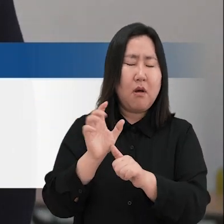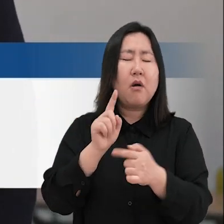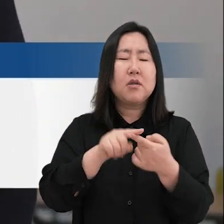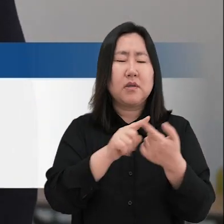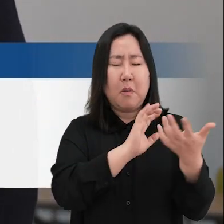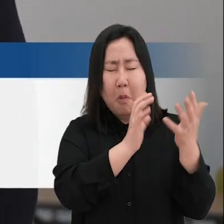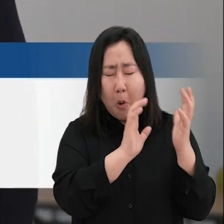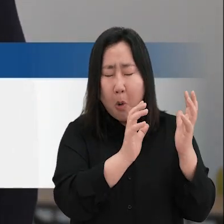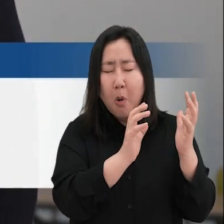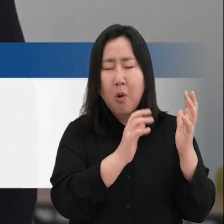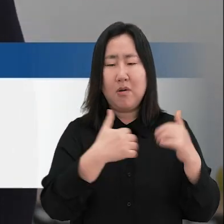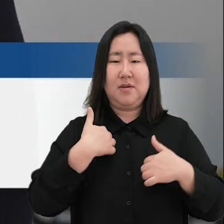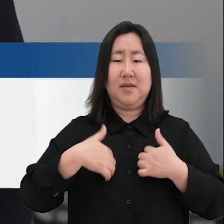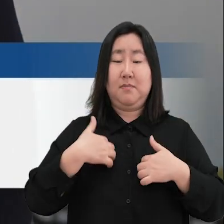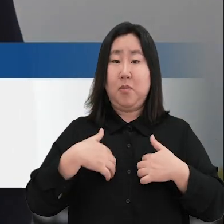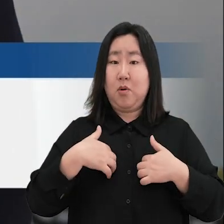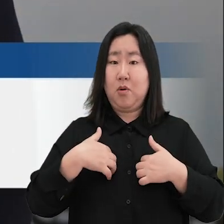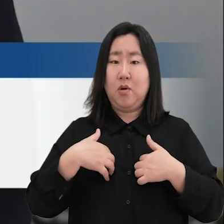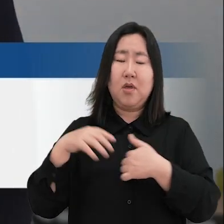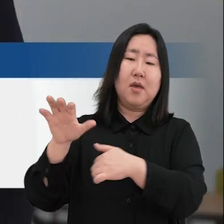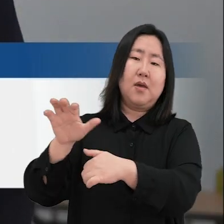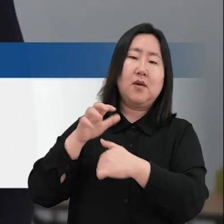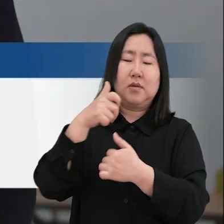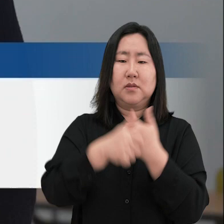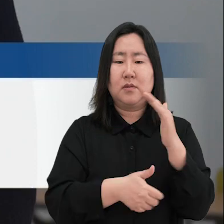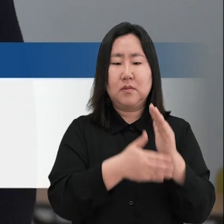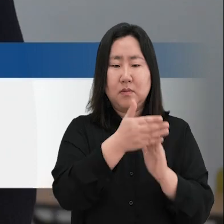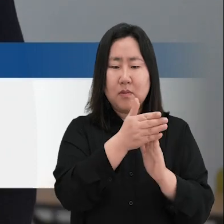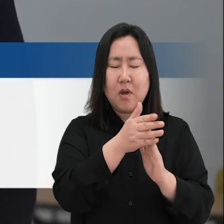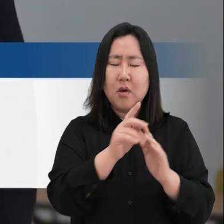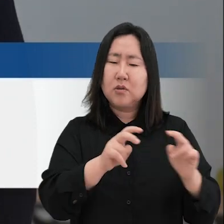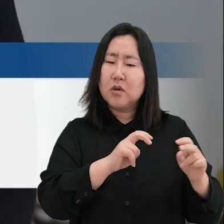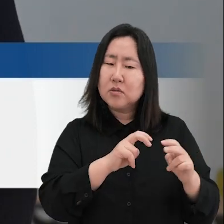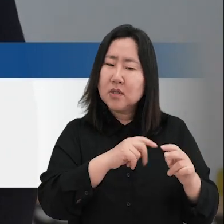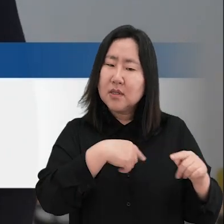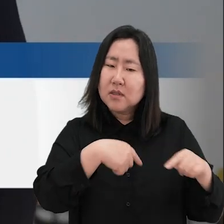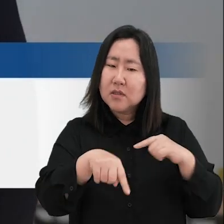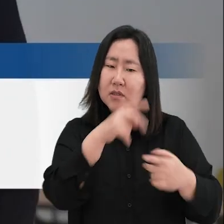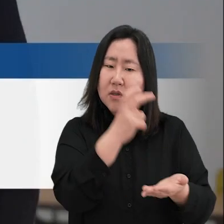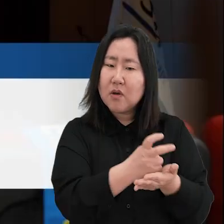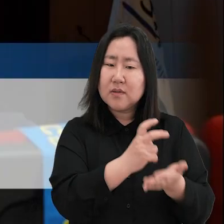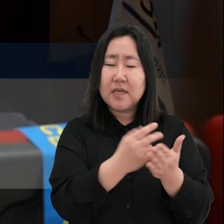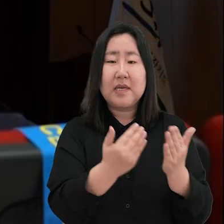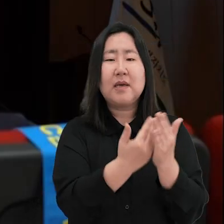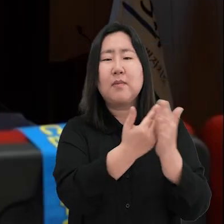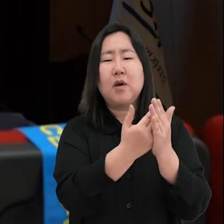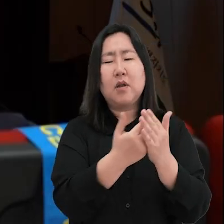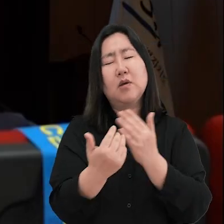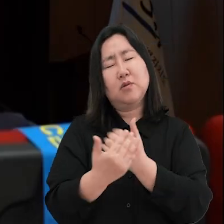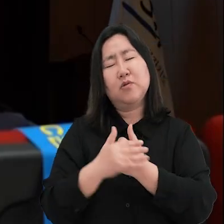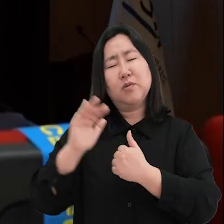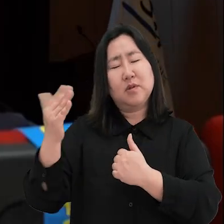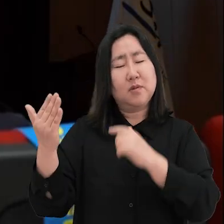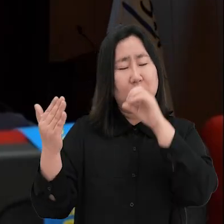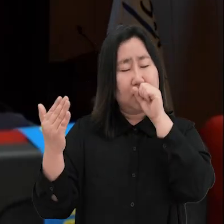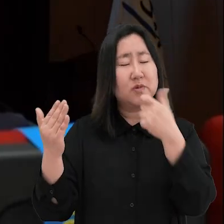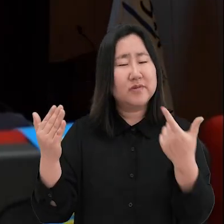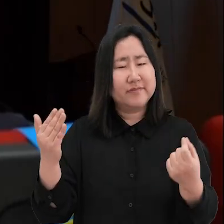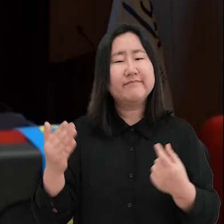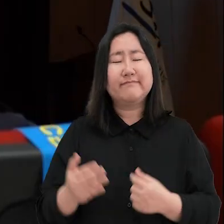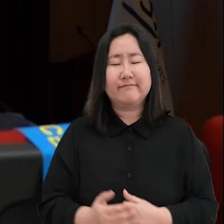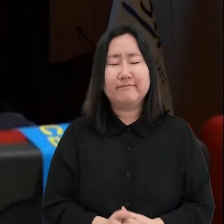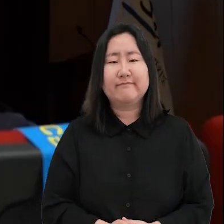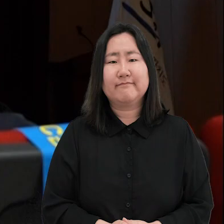생각하고이를 통해서 기포시 시정 정책 개발에 많은 도움이 되었으면 합니다 청하여 피 활용